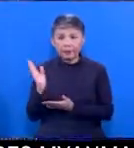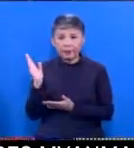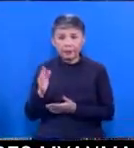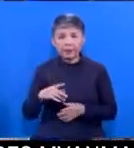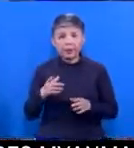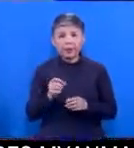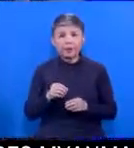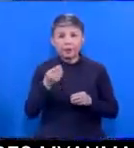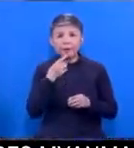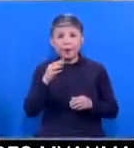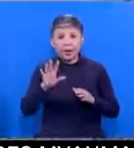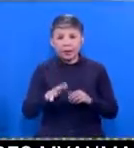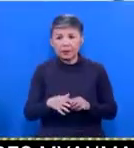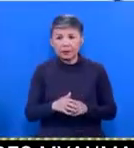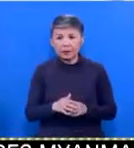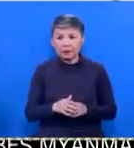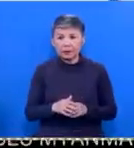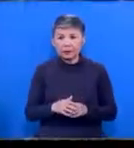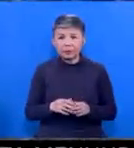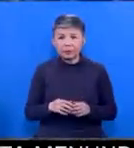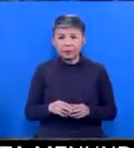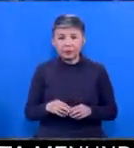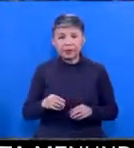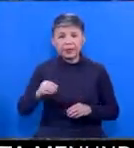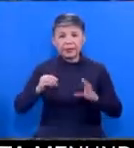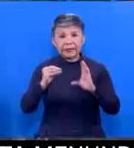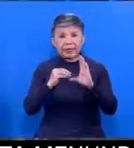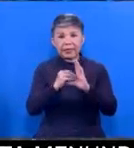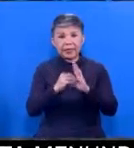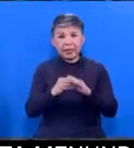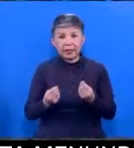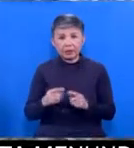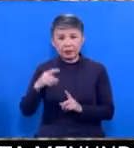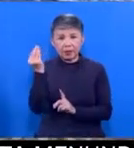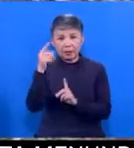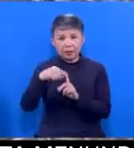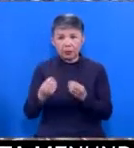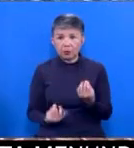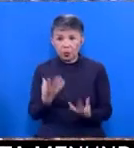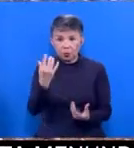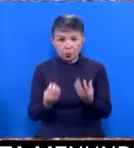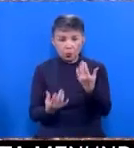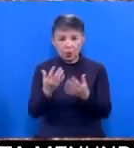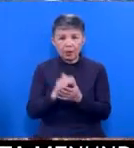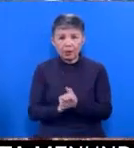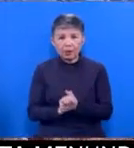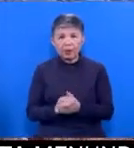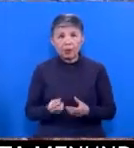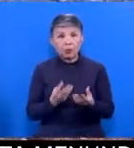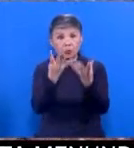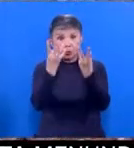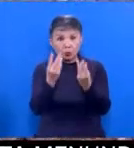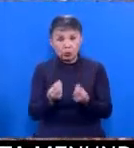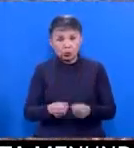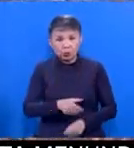Kantor sebuah bank di Jalan Toy Iskandar di Nata Jatinegara, Jakarta Timur terbakar pada Minggu pagi. Kobaran api dapat dijinakkan